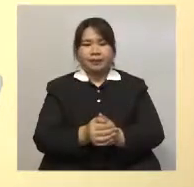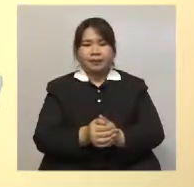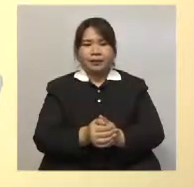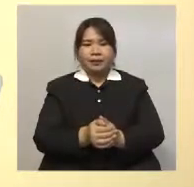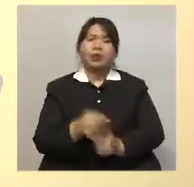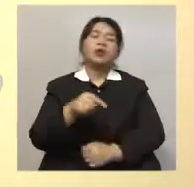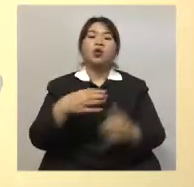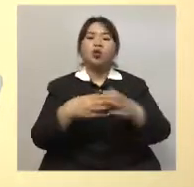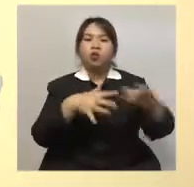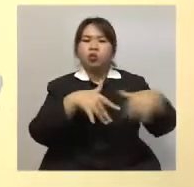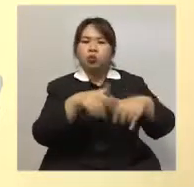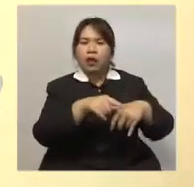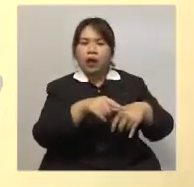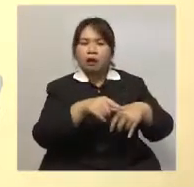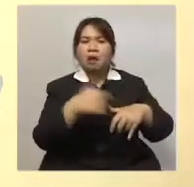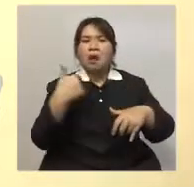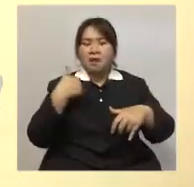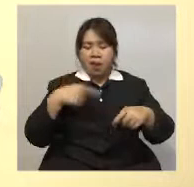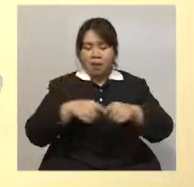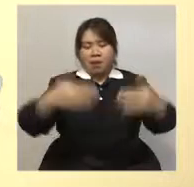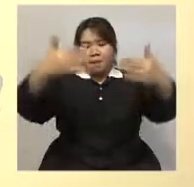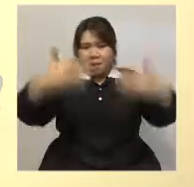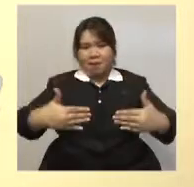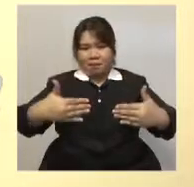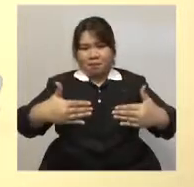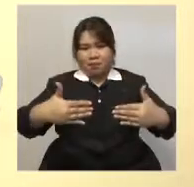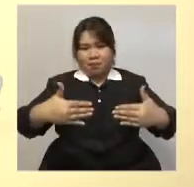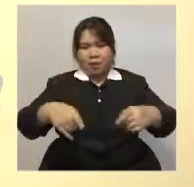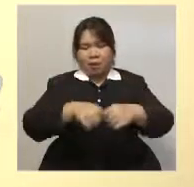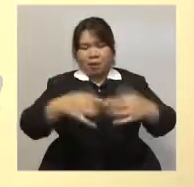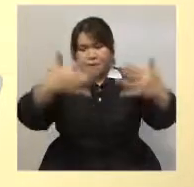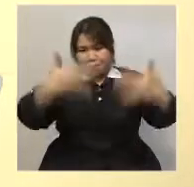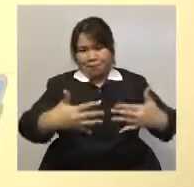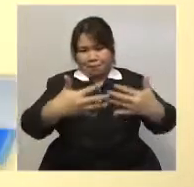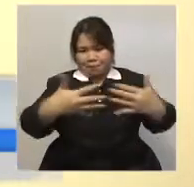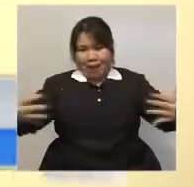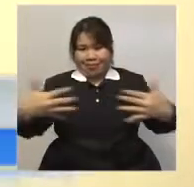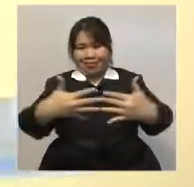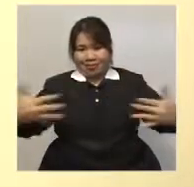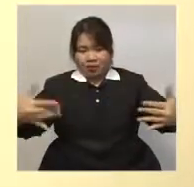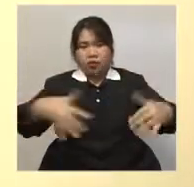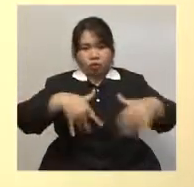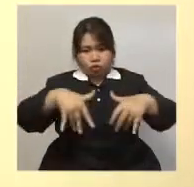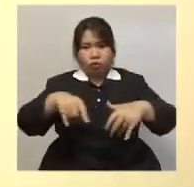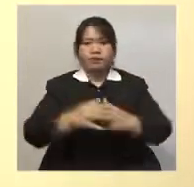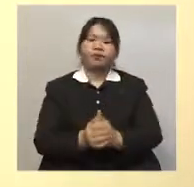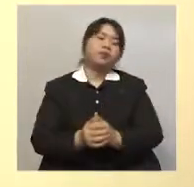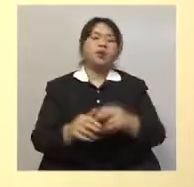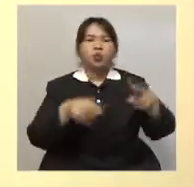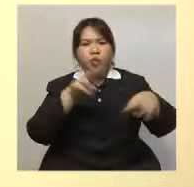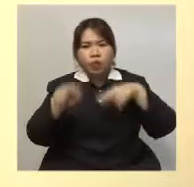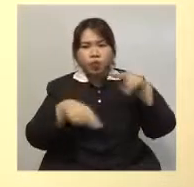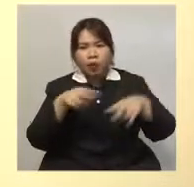นี่ยมีรั้วกั้นในเขตที่ชุมชนต่างๆนะครับแล้วก็ดูรักษา